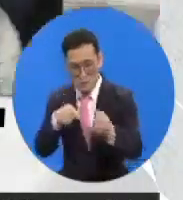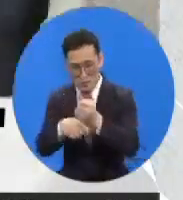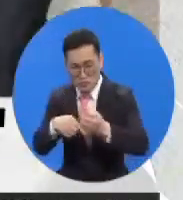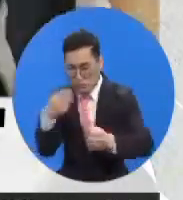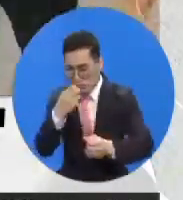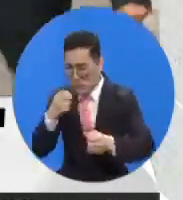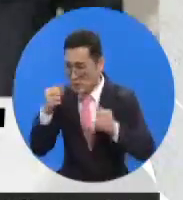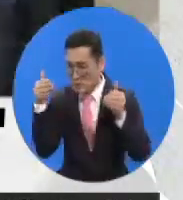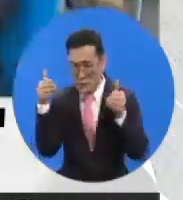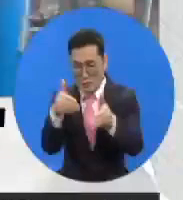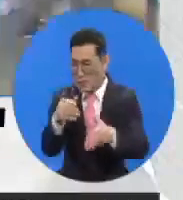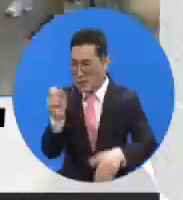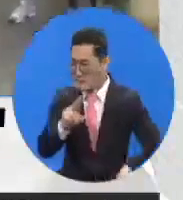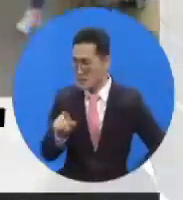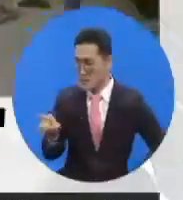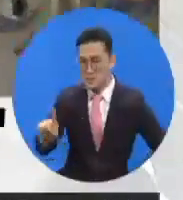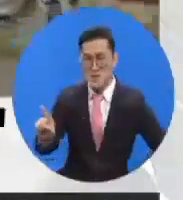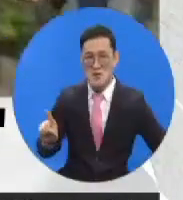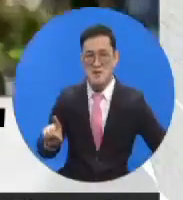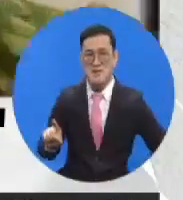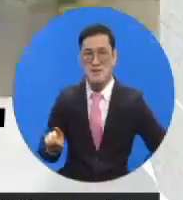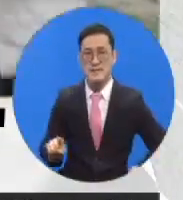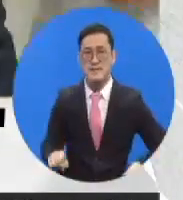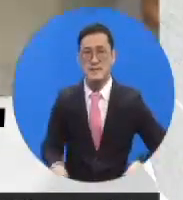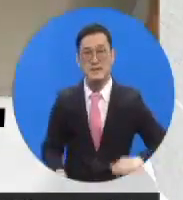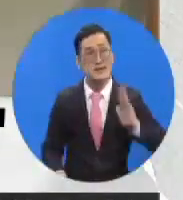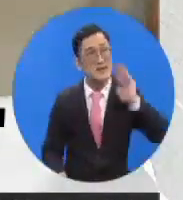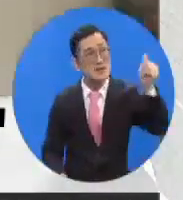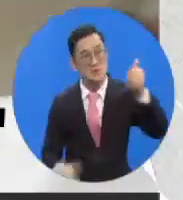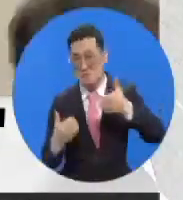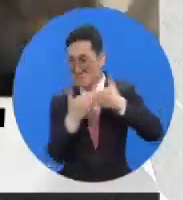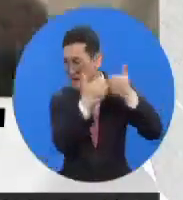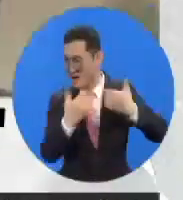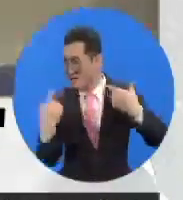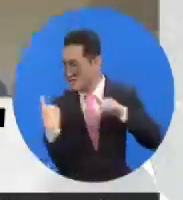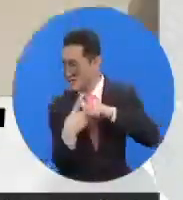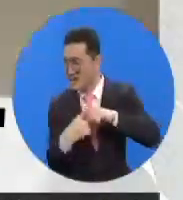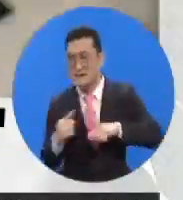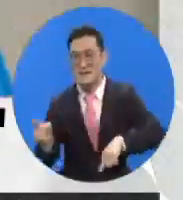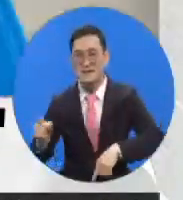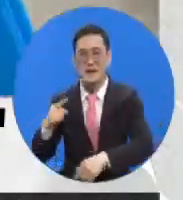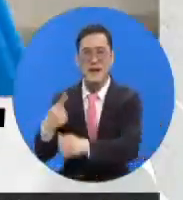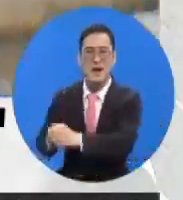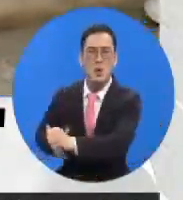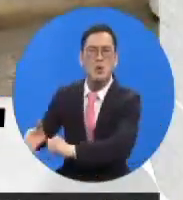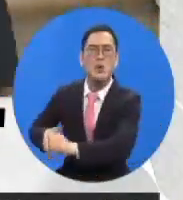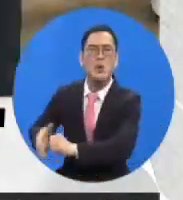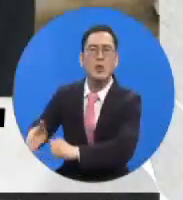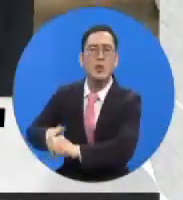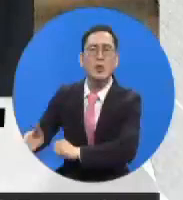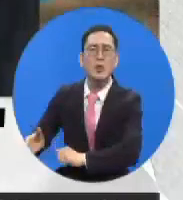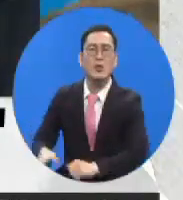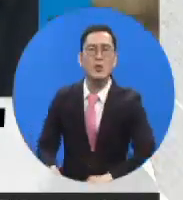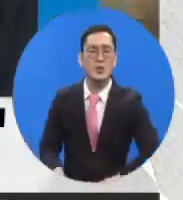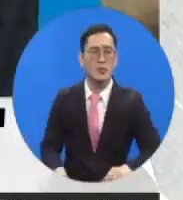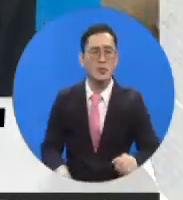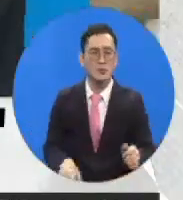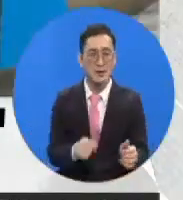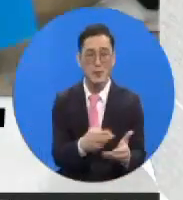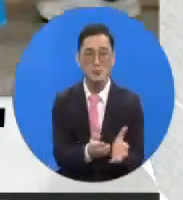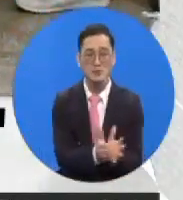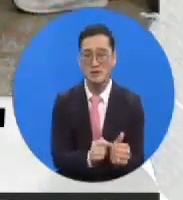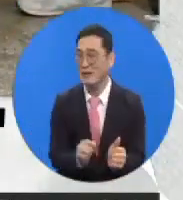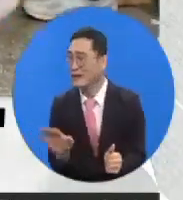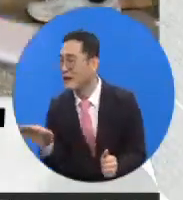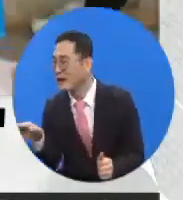윤 총장을 향해서 거세게 공격했던 당시의 상황을 어떻게 설명할 것인가 이런 생각이 들었고요. 조금 전에 나왔던 얘기들처럼